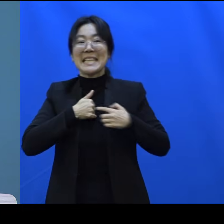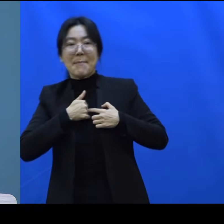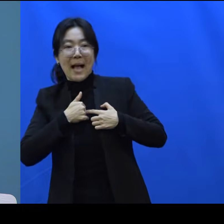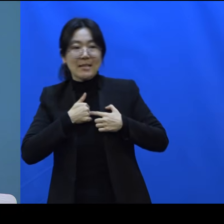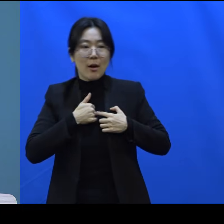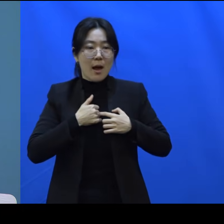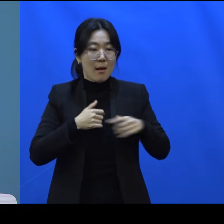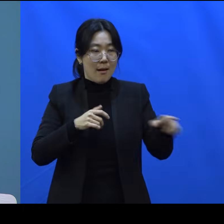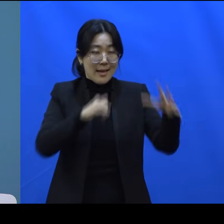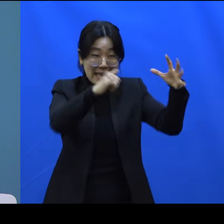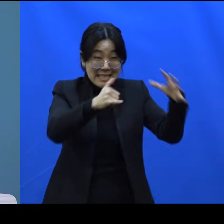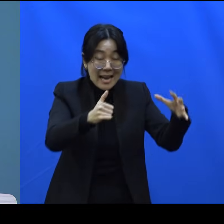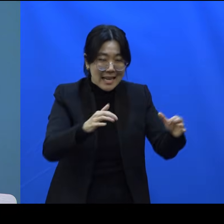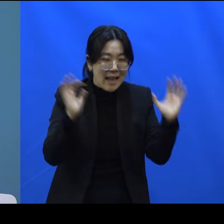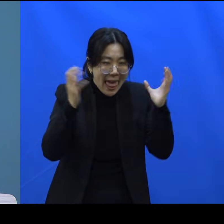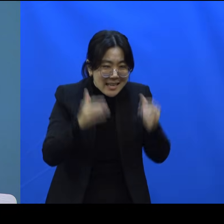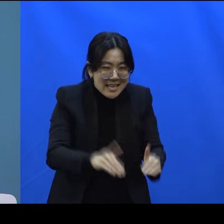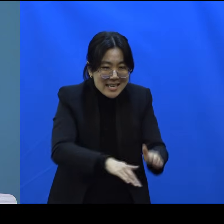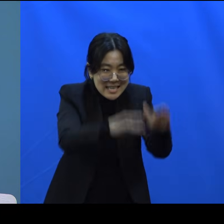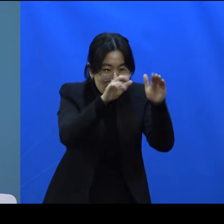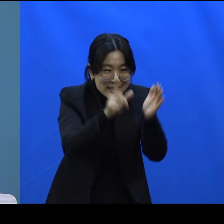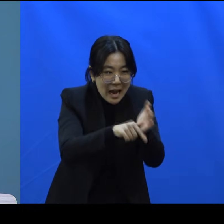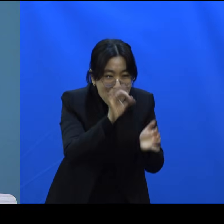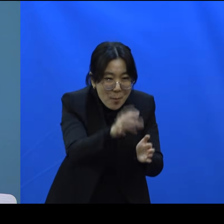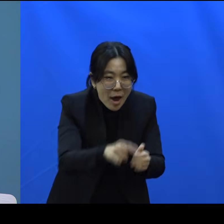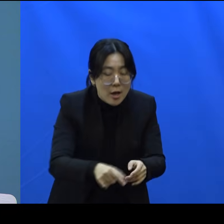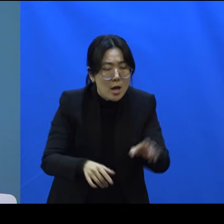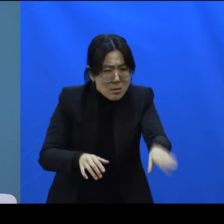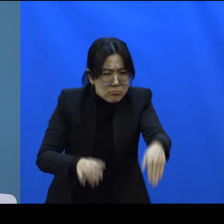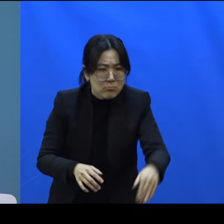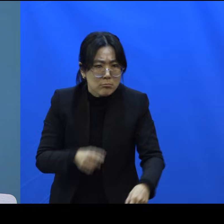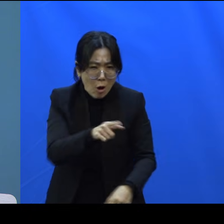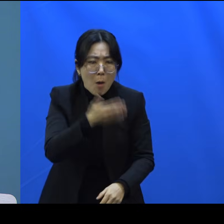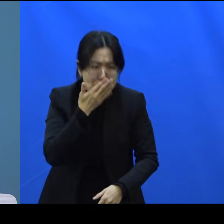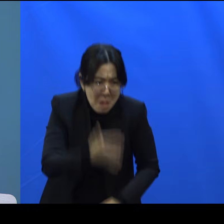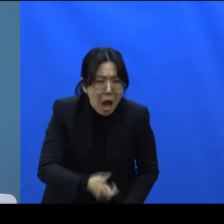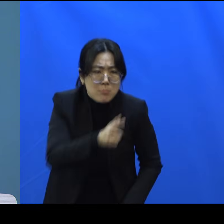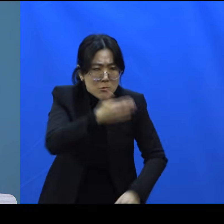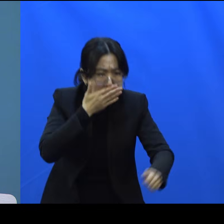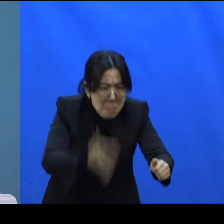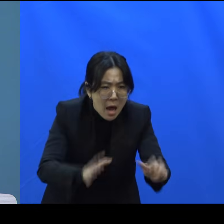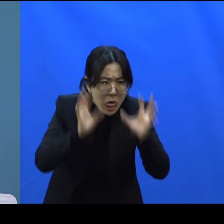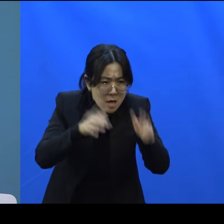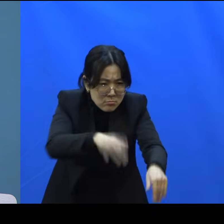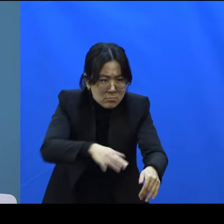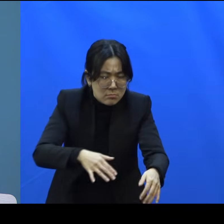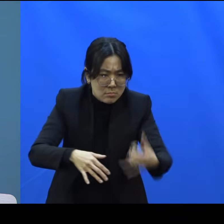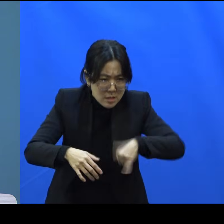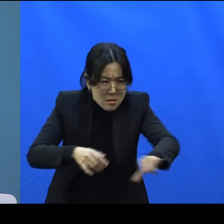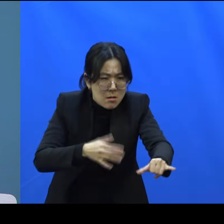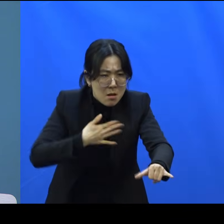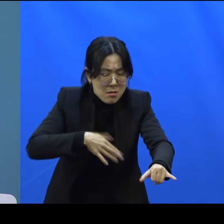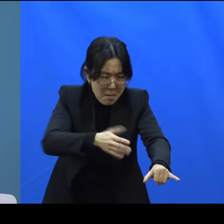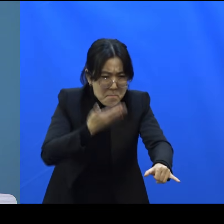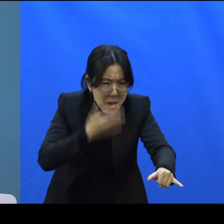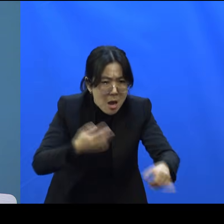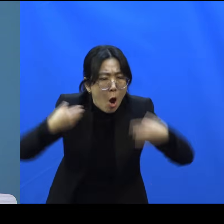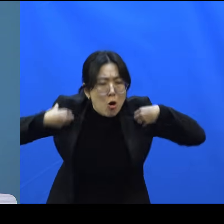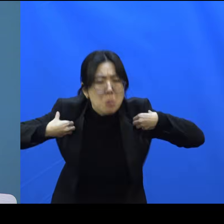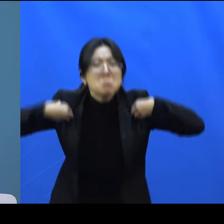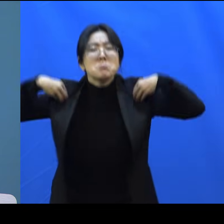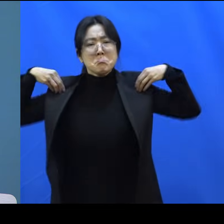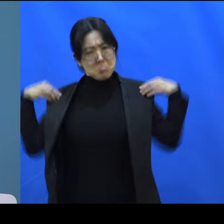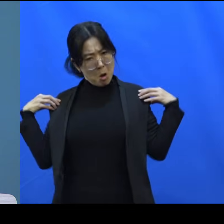어릴 때부터 부모들이 자녀들에게도 자신감 가져. 그런 걸 많이 강조합니다. 어깨를 쫙